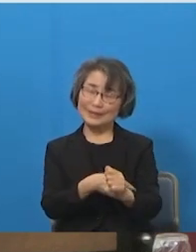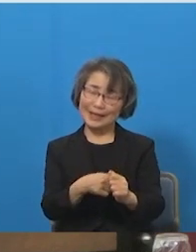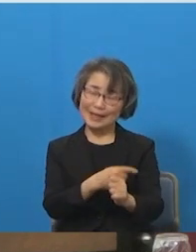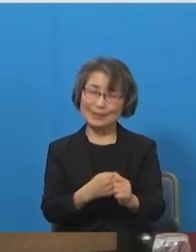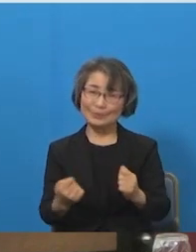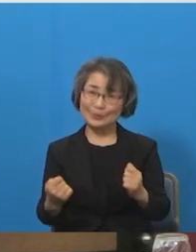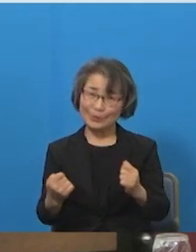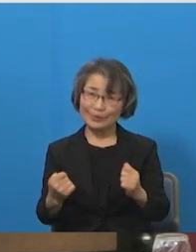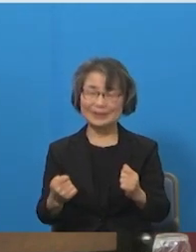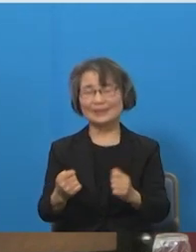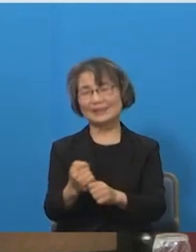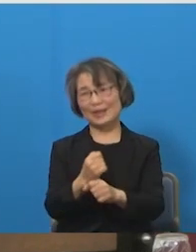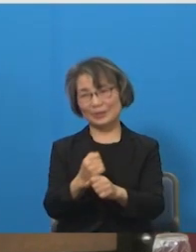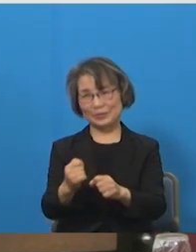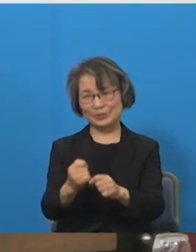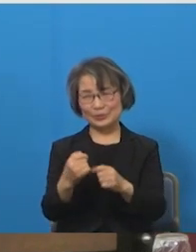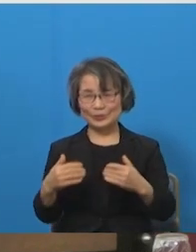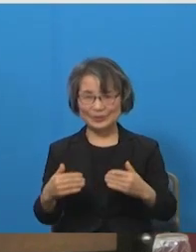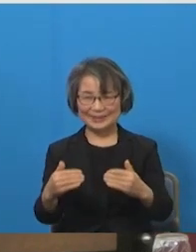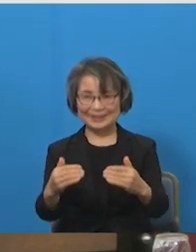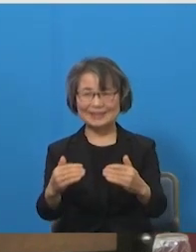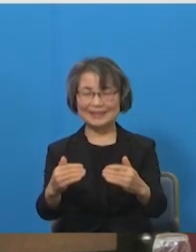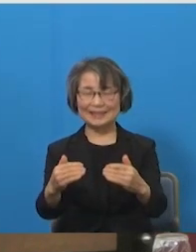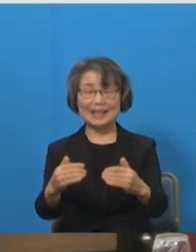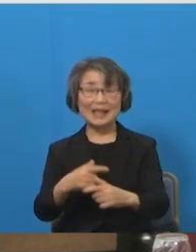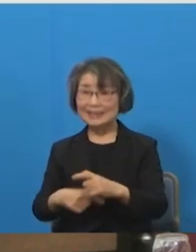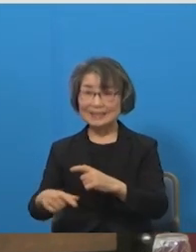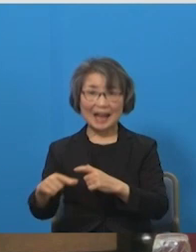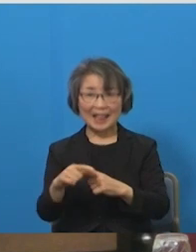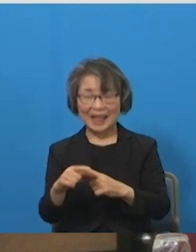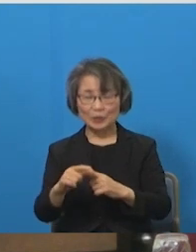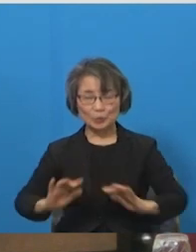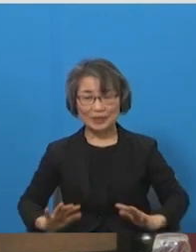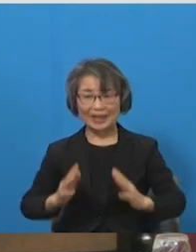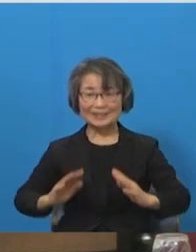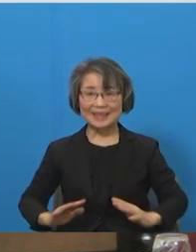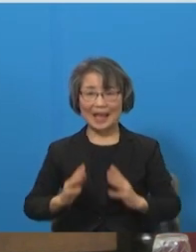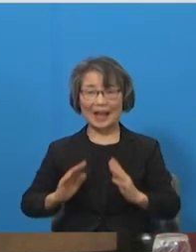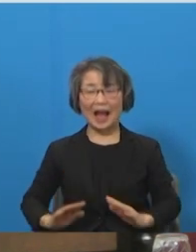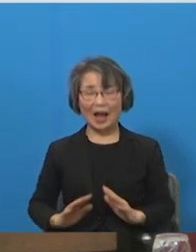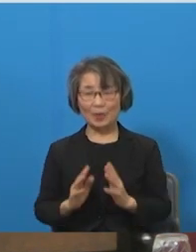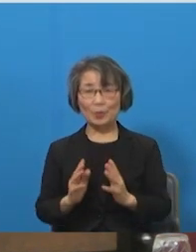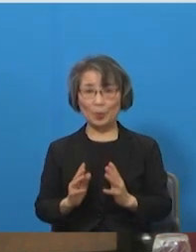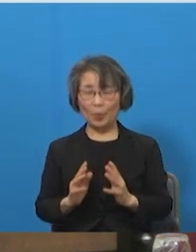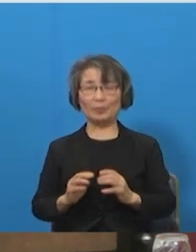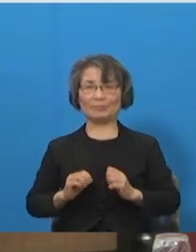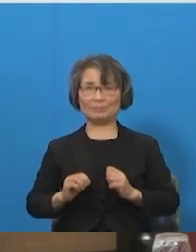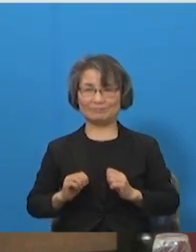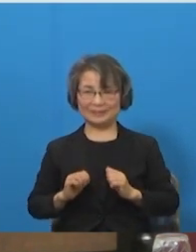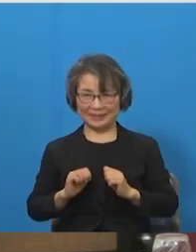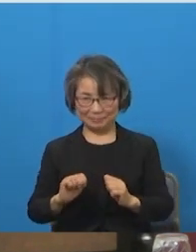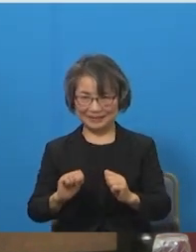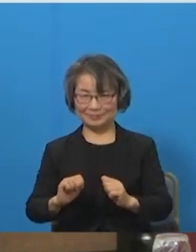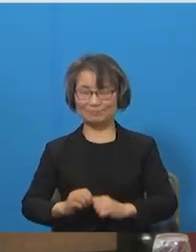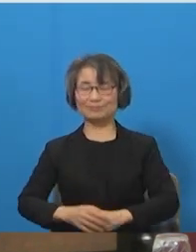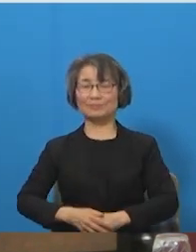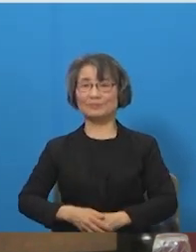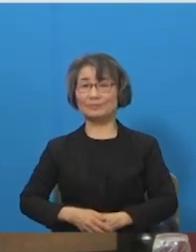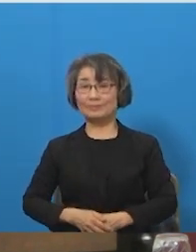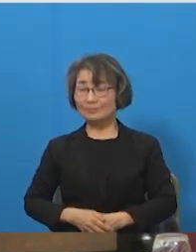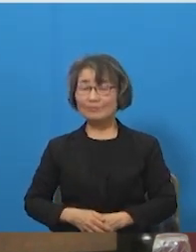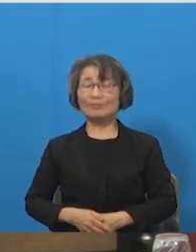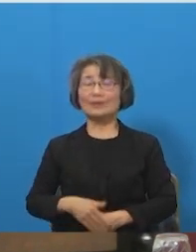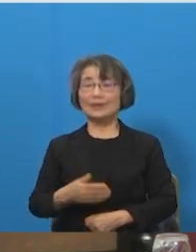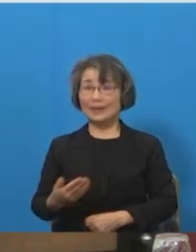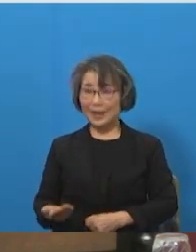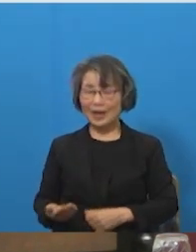政策を推進し、京都の街のさらなる活性化に全力で取り組んでまいる所存でございます。以下は副市